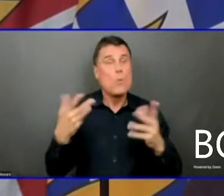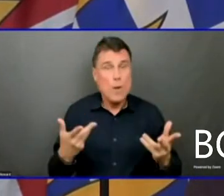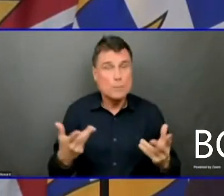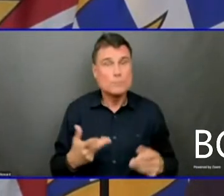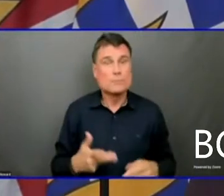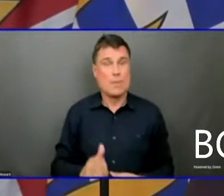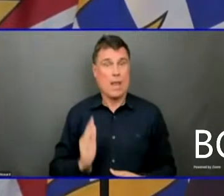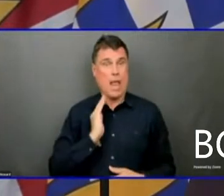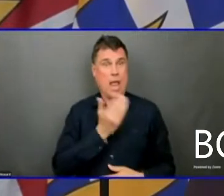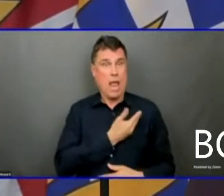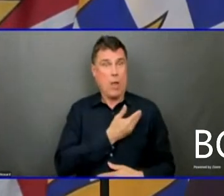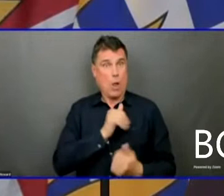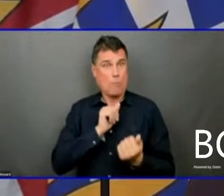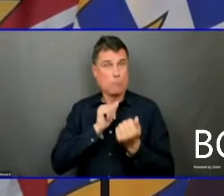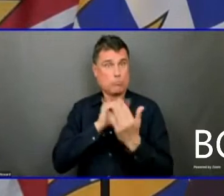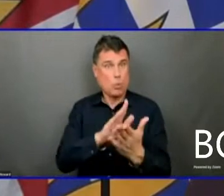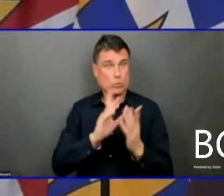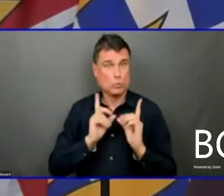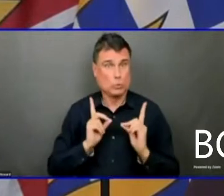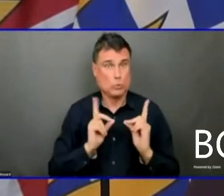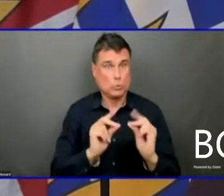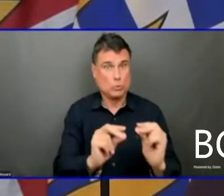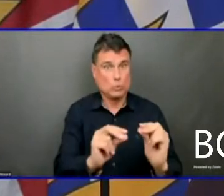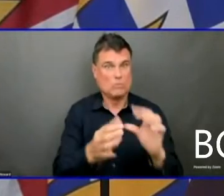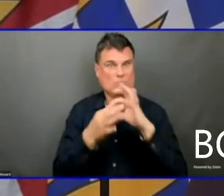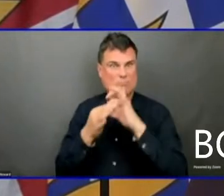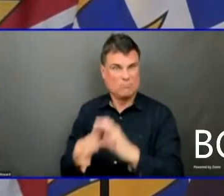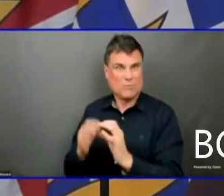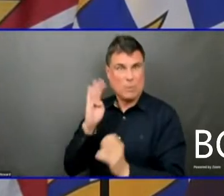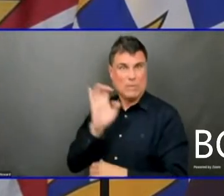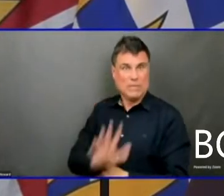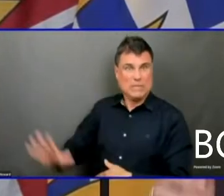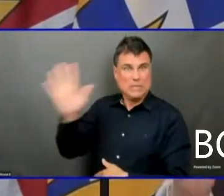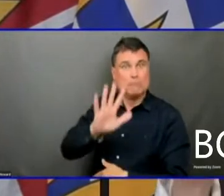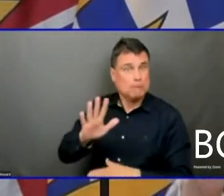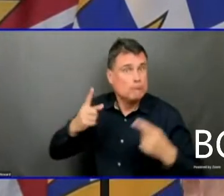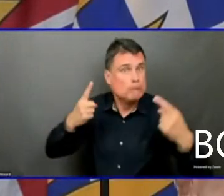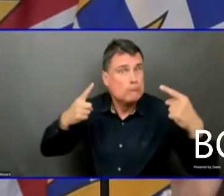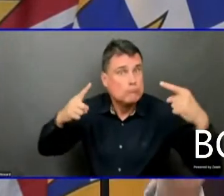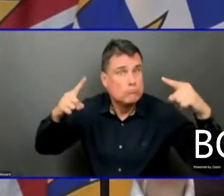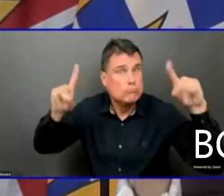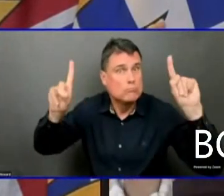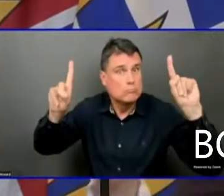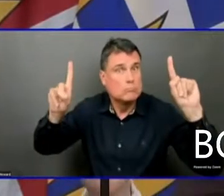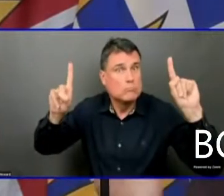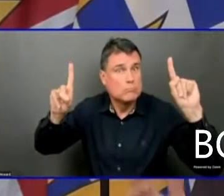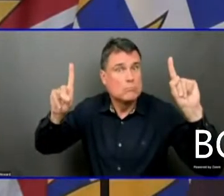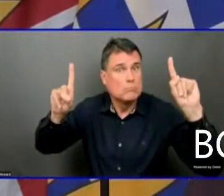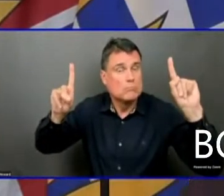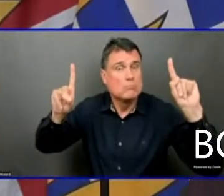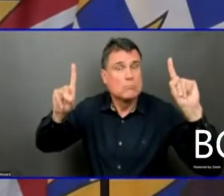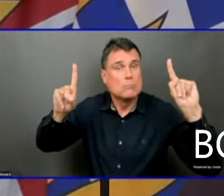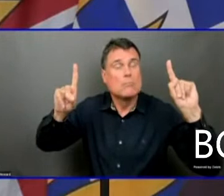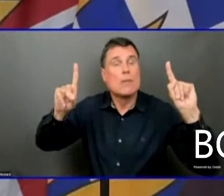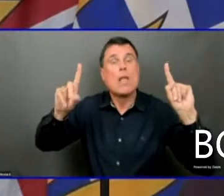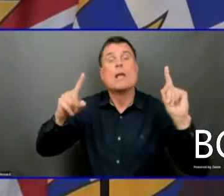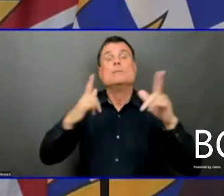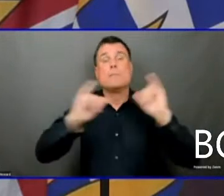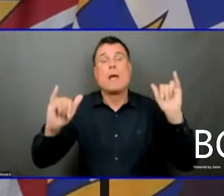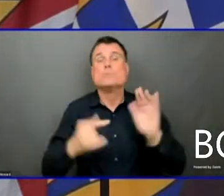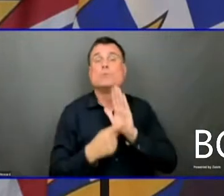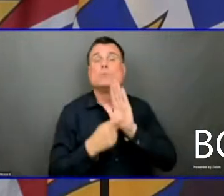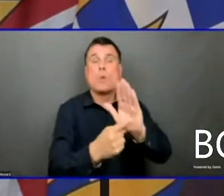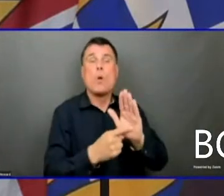had here in BC is working. 所以他也是说到了疫苗在 BC 省所起的作用，我们已经得到了正面